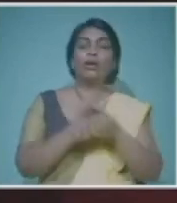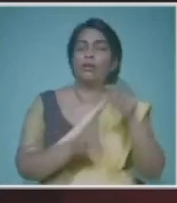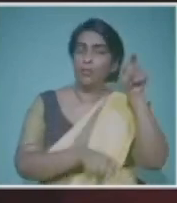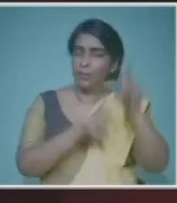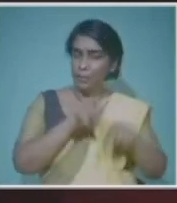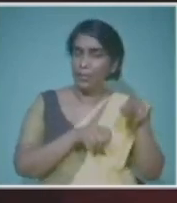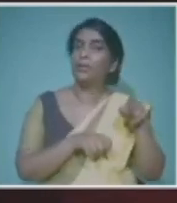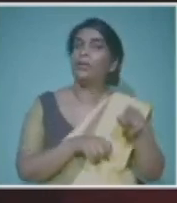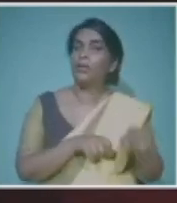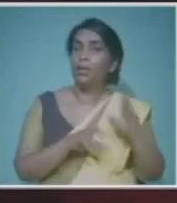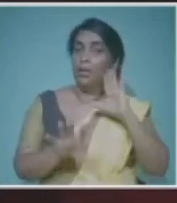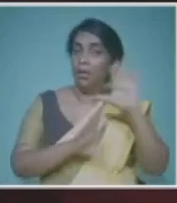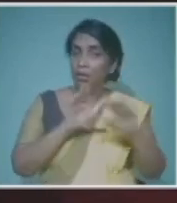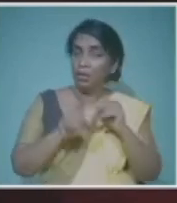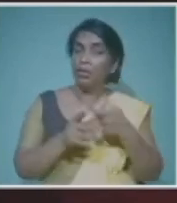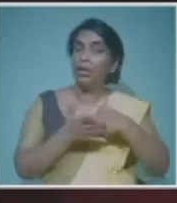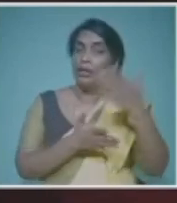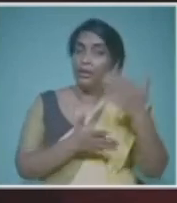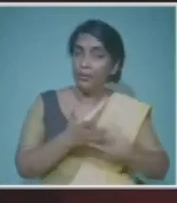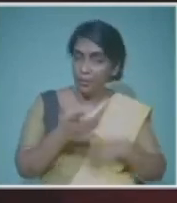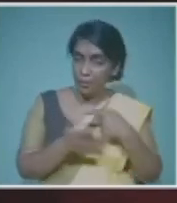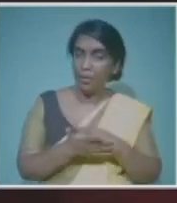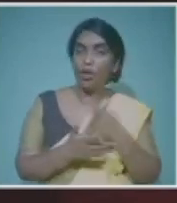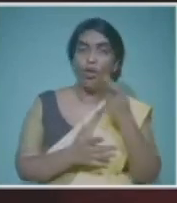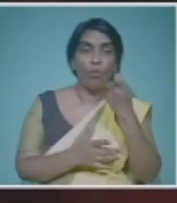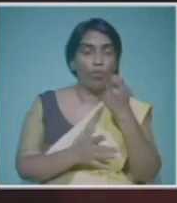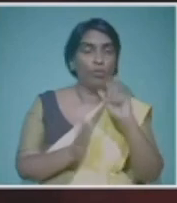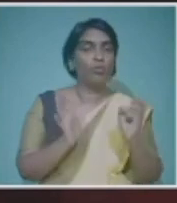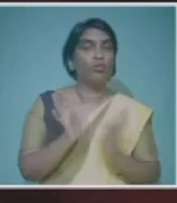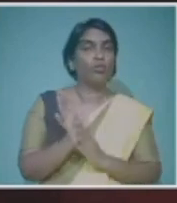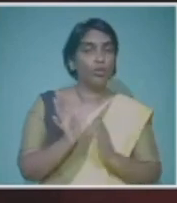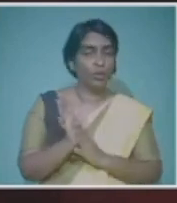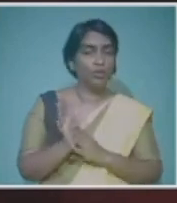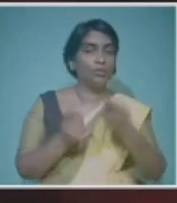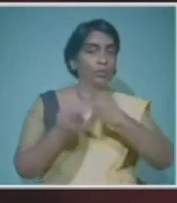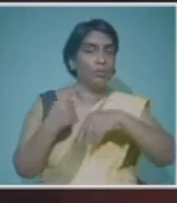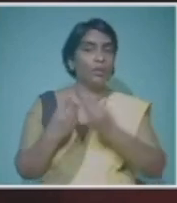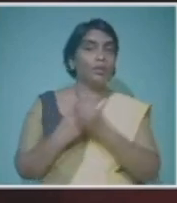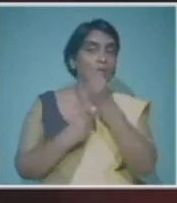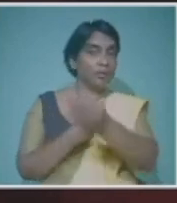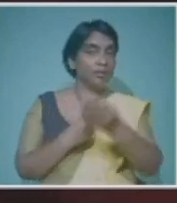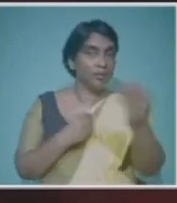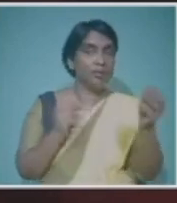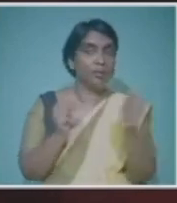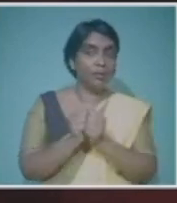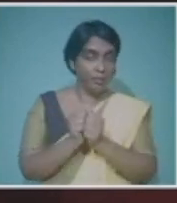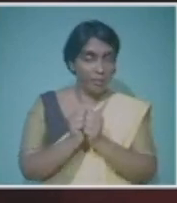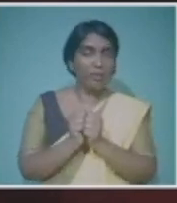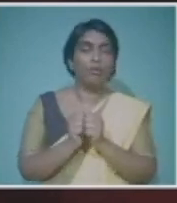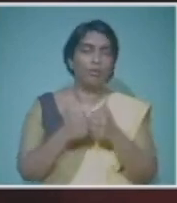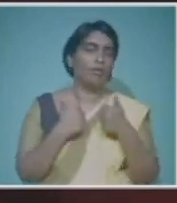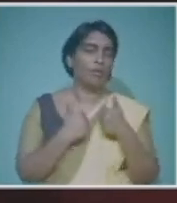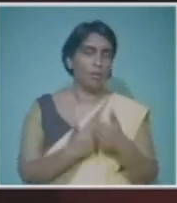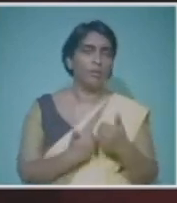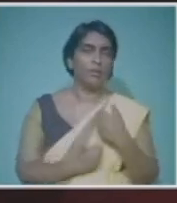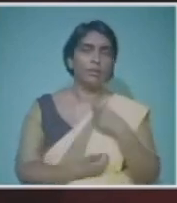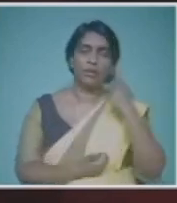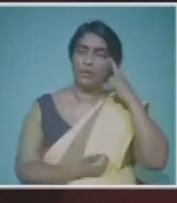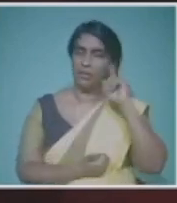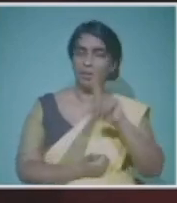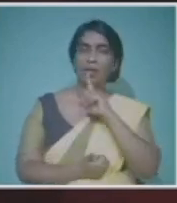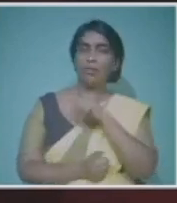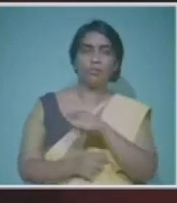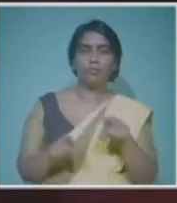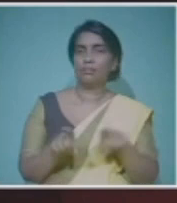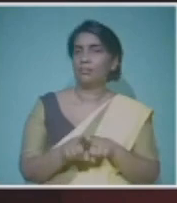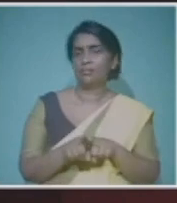නිලධාරීන්. ඒ තොරතුරු වාර්තාවත් මුදල් කාර්ය සභාවේ නිලධාරීන්ට ලබා දෙන්න කටයුතු කරොත් සුදුසුයි කියන එක මම විශ්වාස කරනවා. මීට